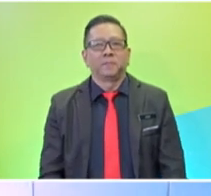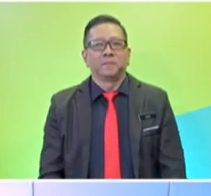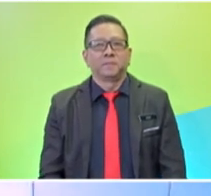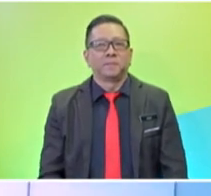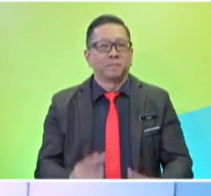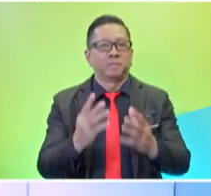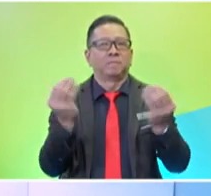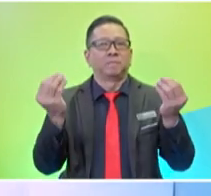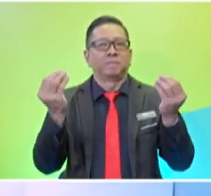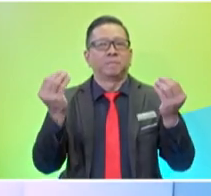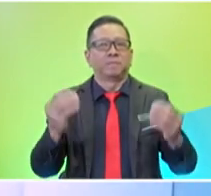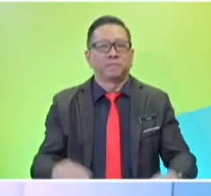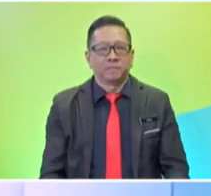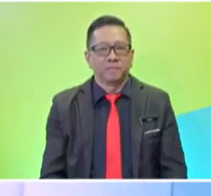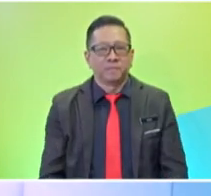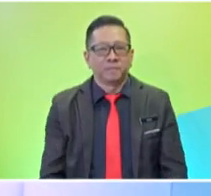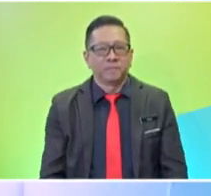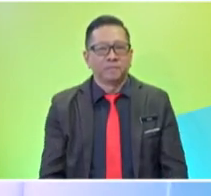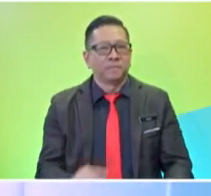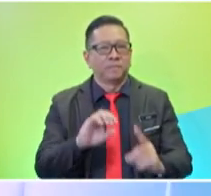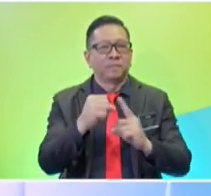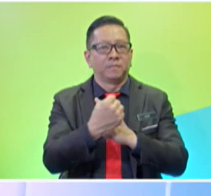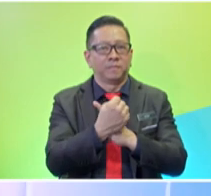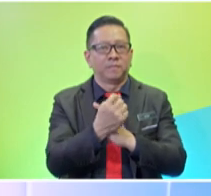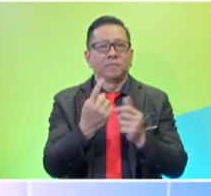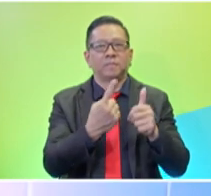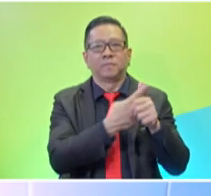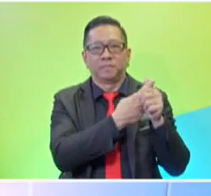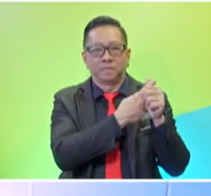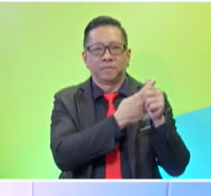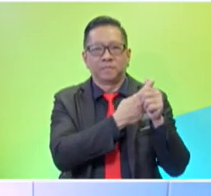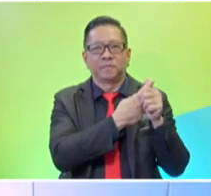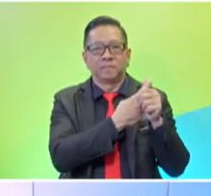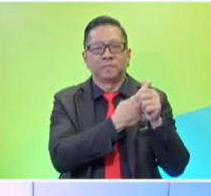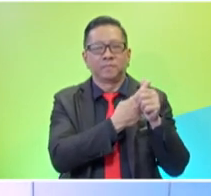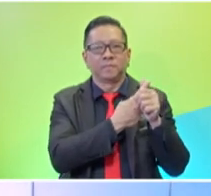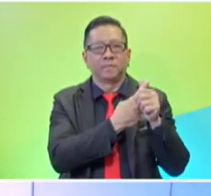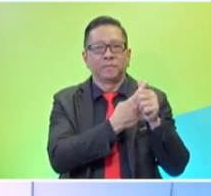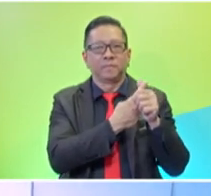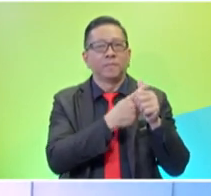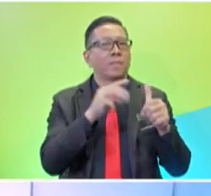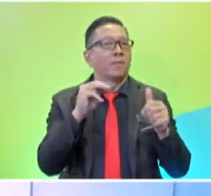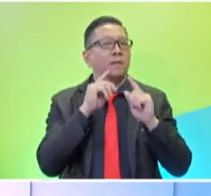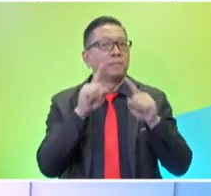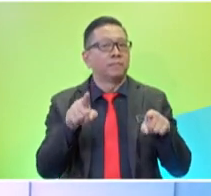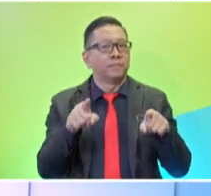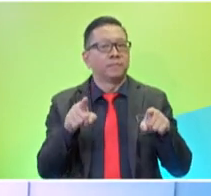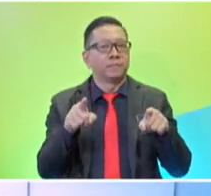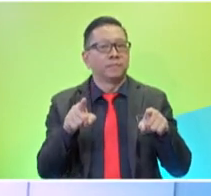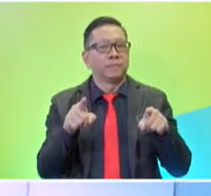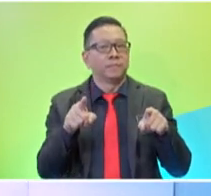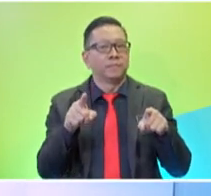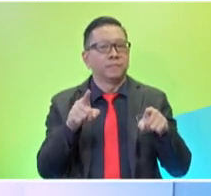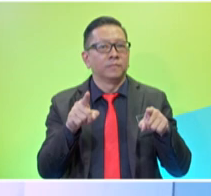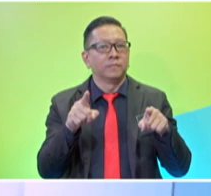jadi situasi pertama Oke siapa yang boleh Bagi saya jawaban bagi situasi yang pertama